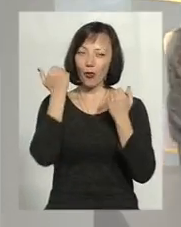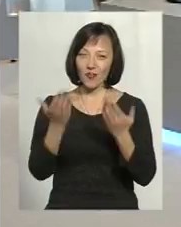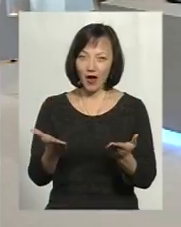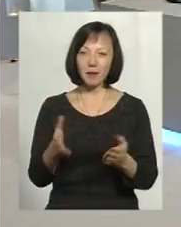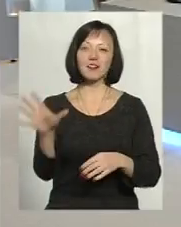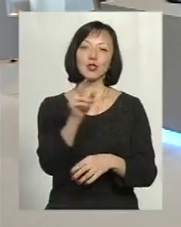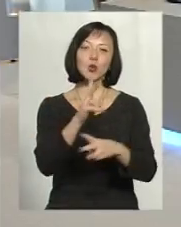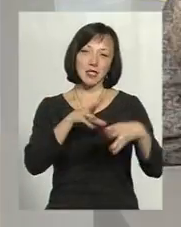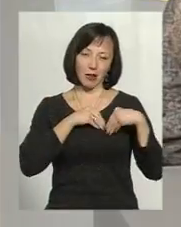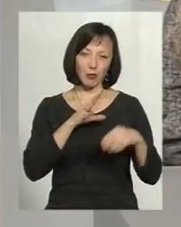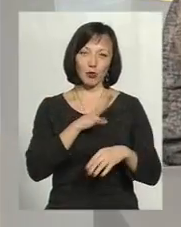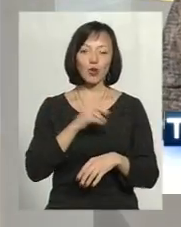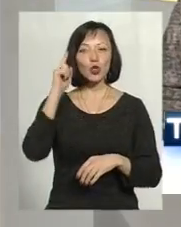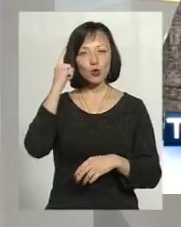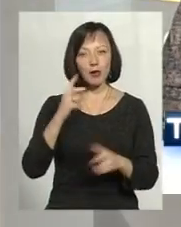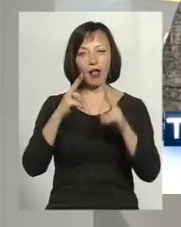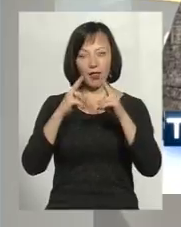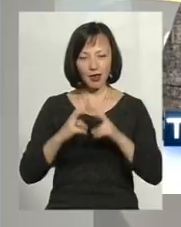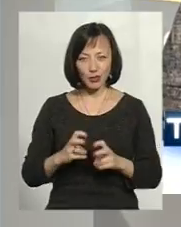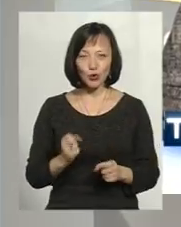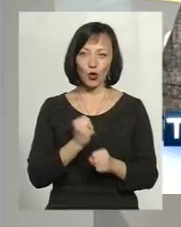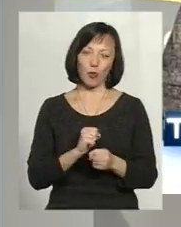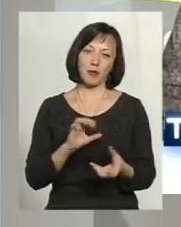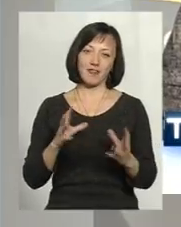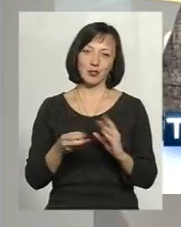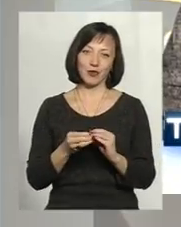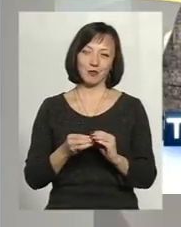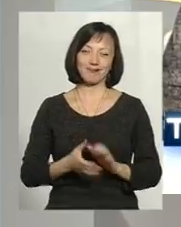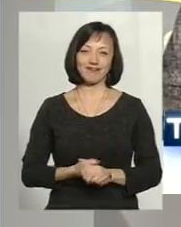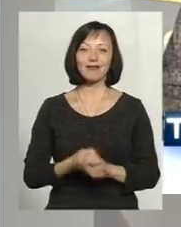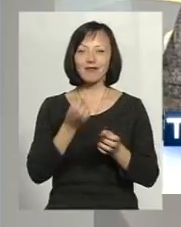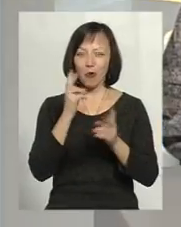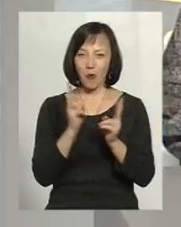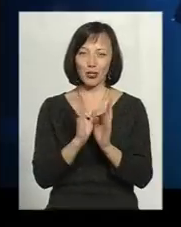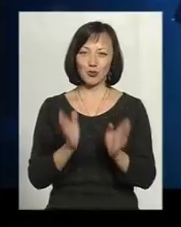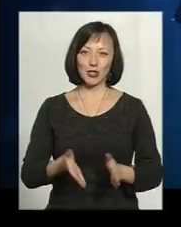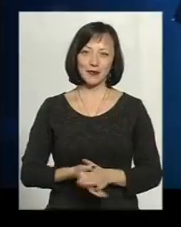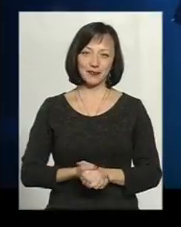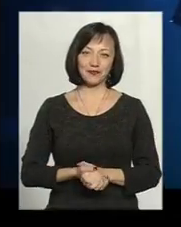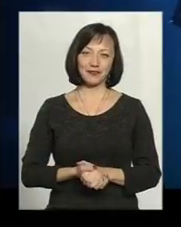дякую всім, хто був із нами. Думайте, аналізуйте, робіть висновки. Побачимось.